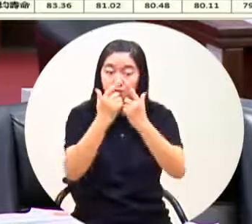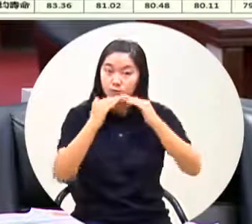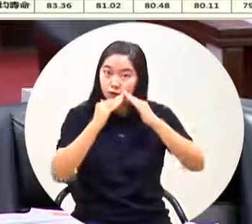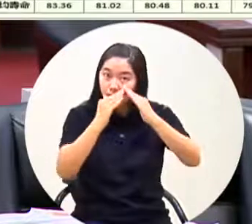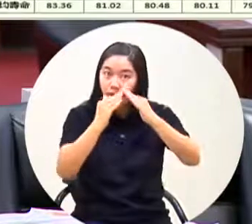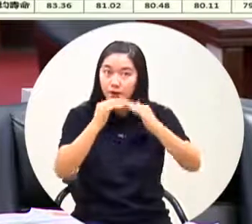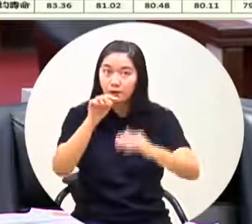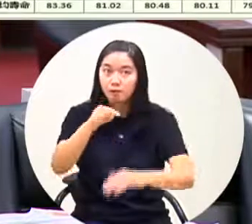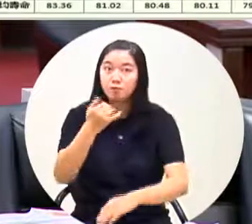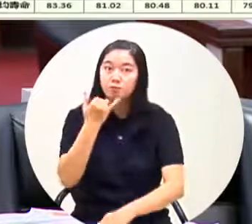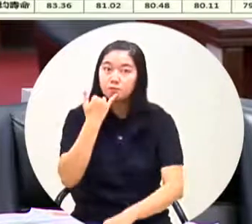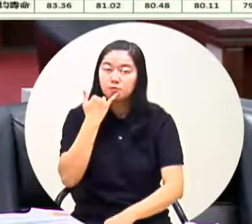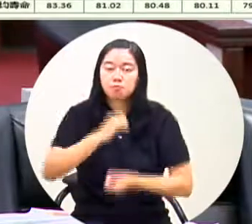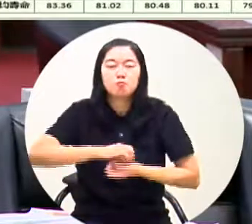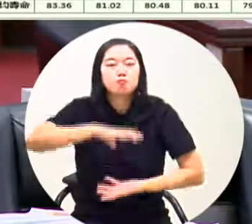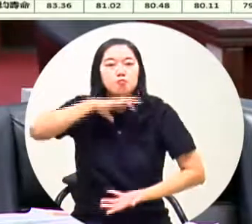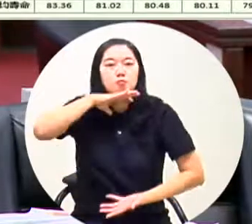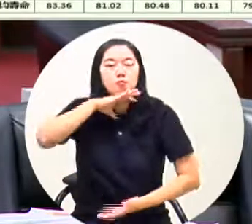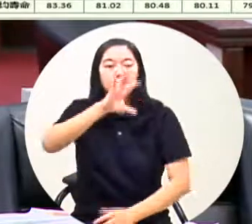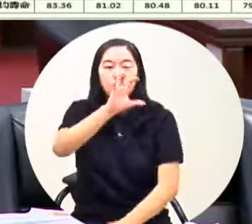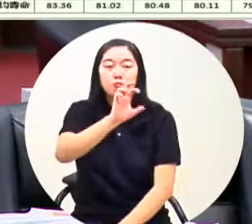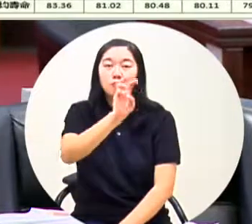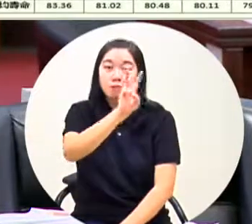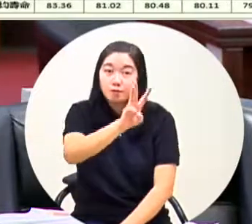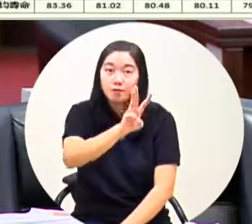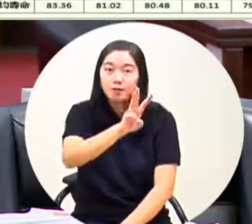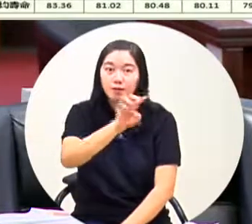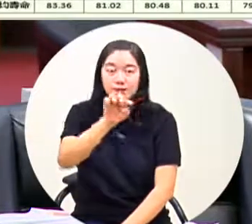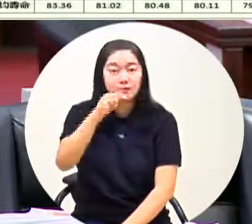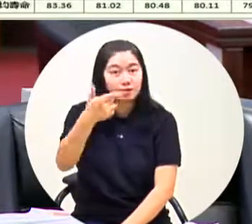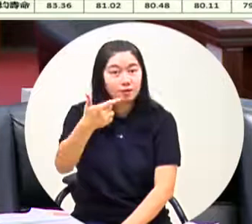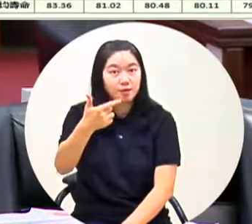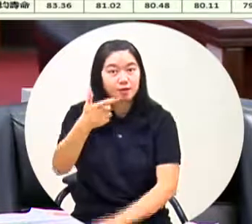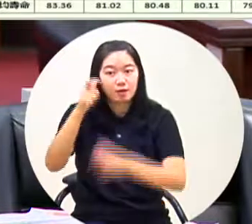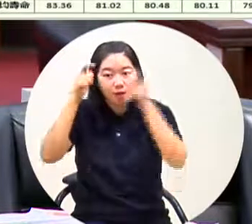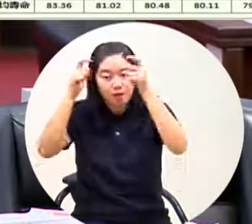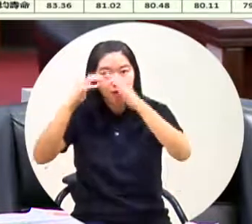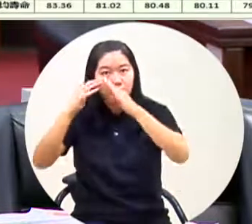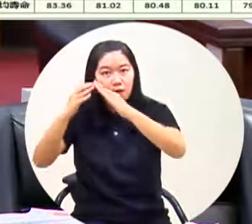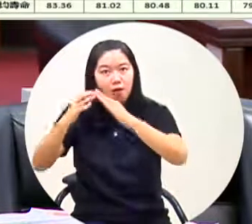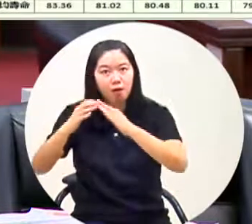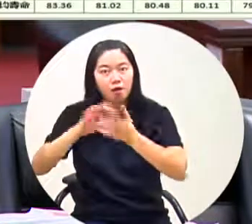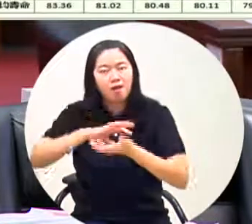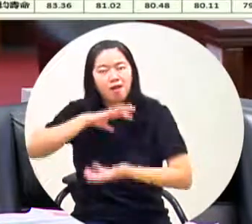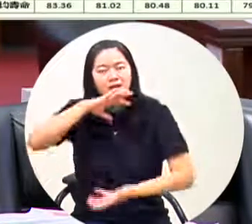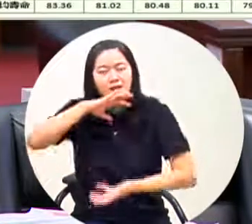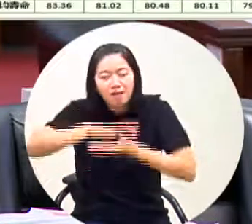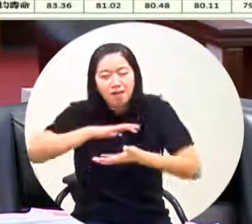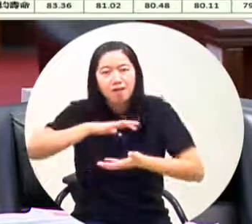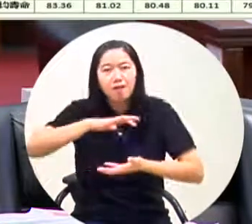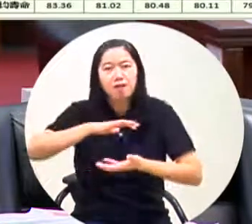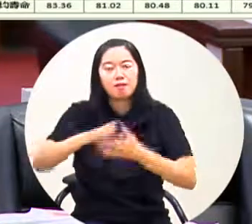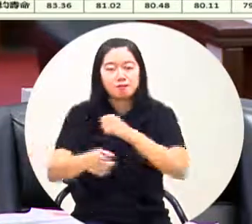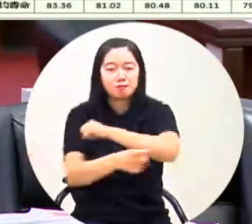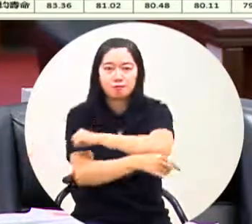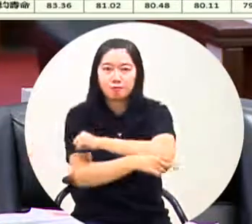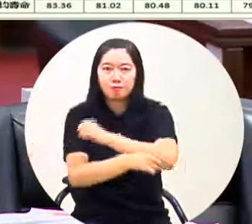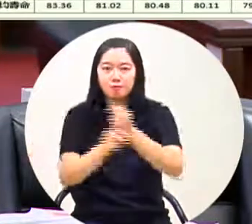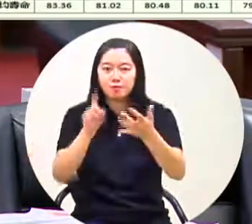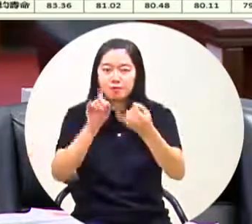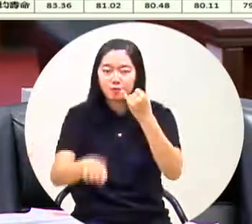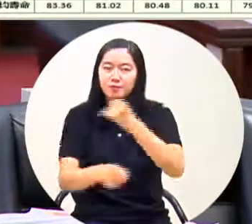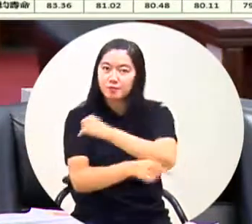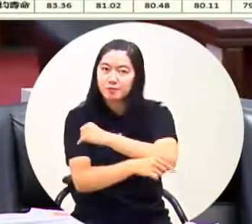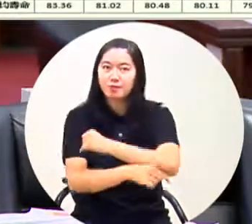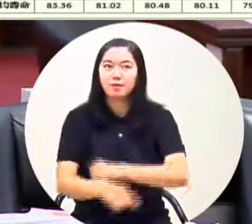可以长寿到 83.36， 反而住在高雄市是最后一名，就是说吼，住在高雄市的上